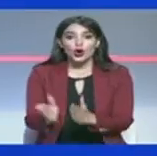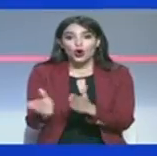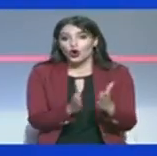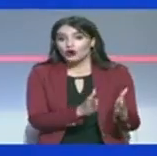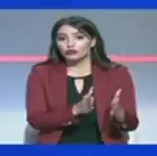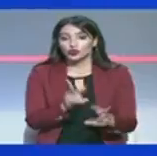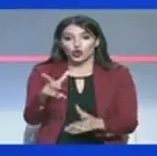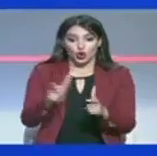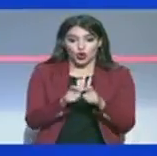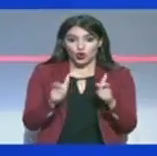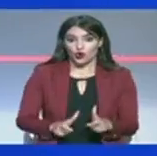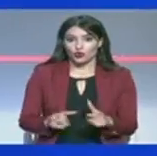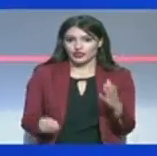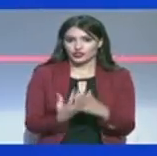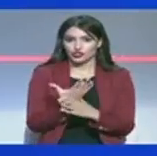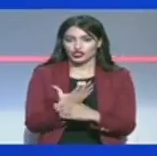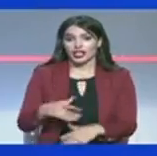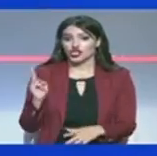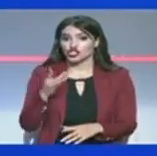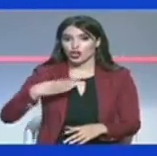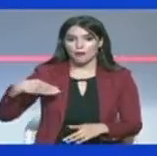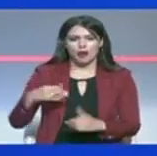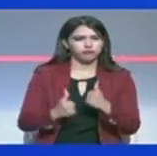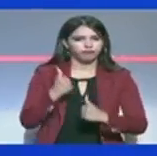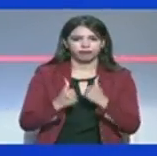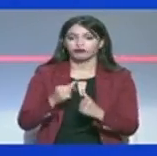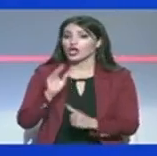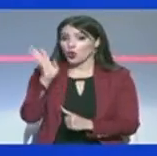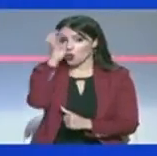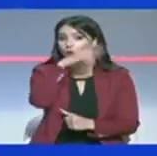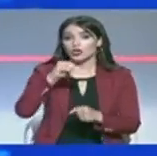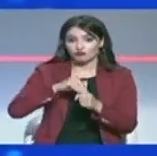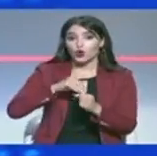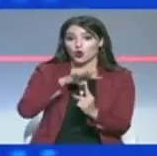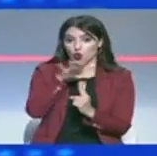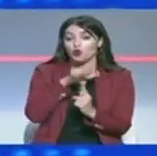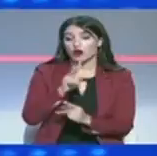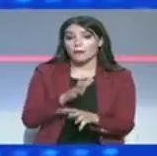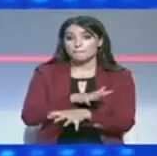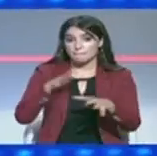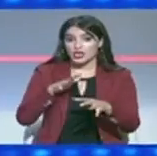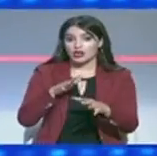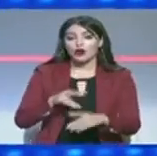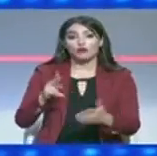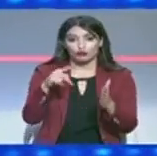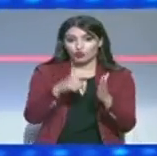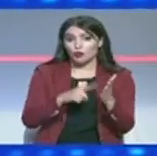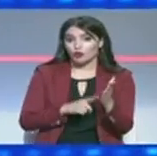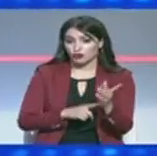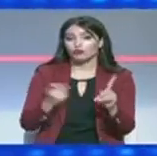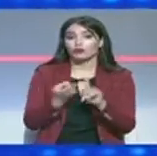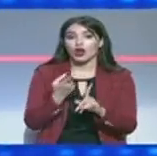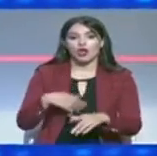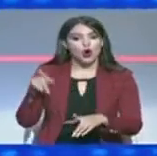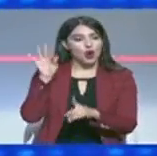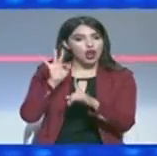وستكون أمام حكومة هشام المشيشي تحديات اقتصادية واجتماعية كبرى واستحقاقات يقول إنه